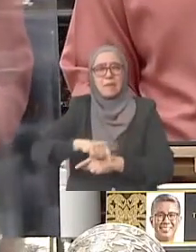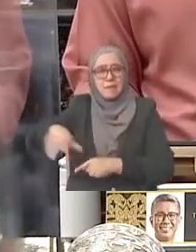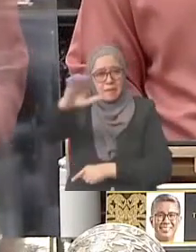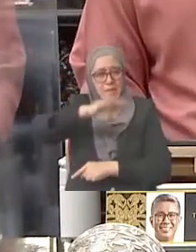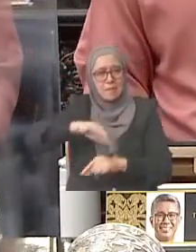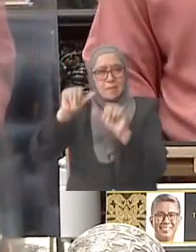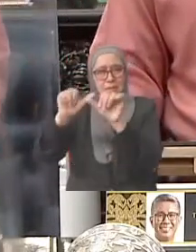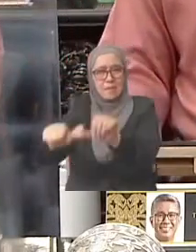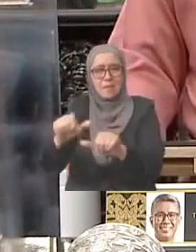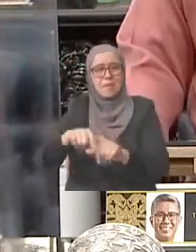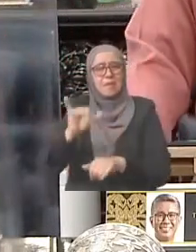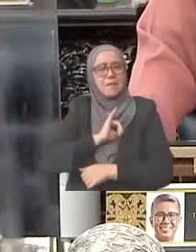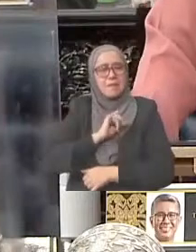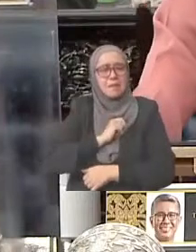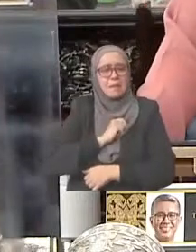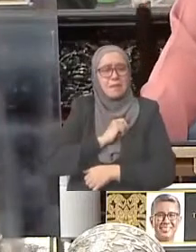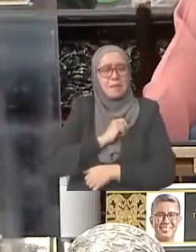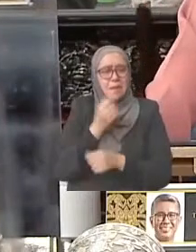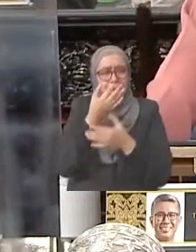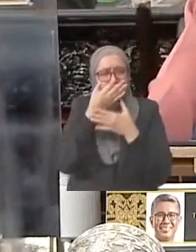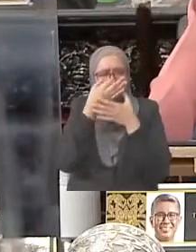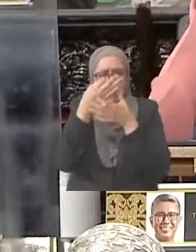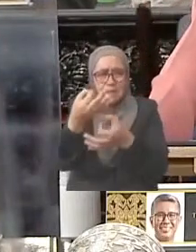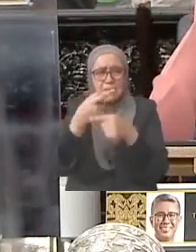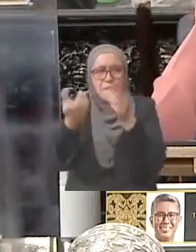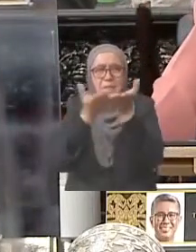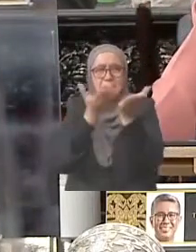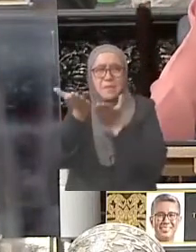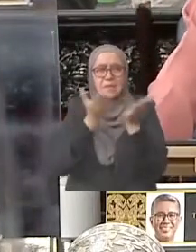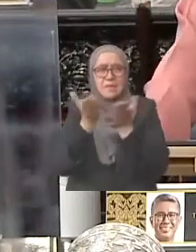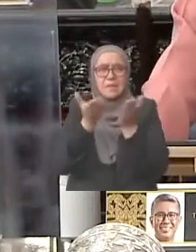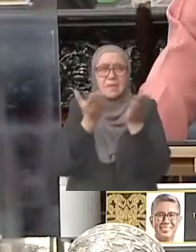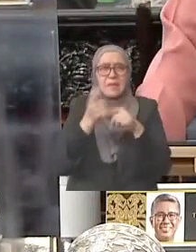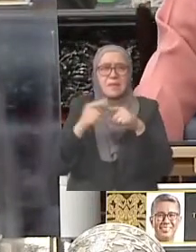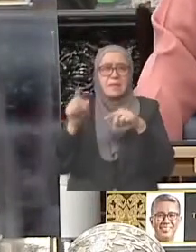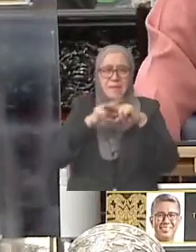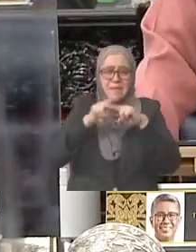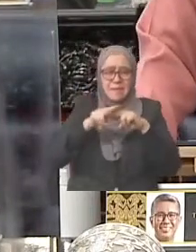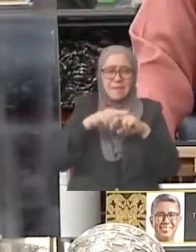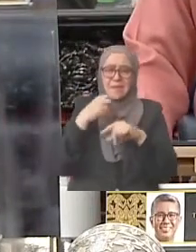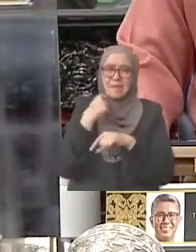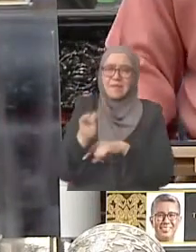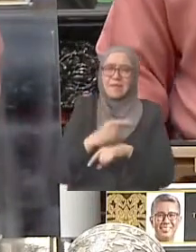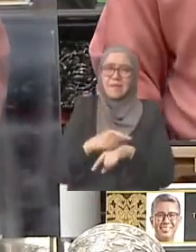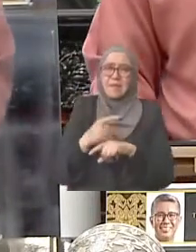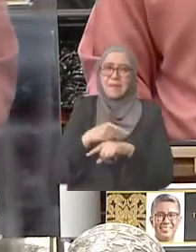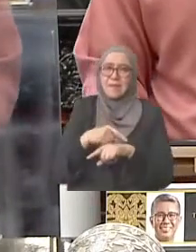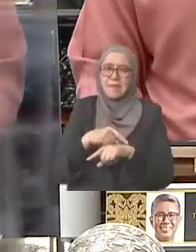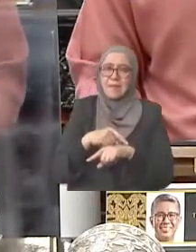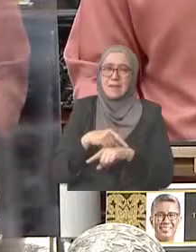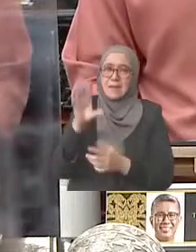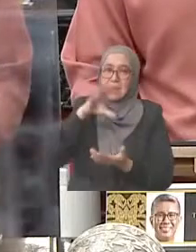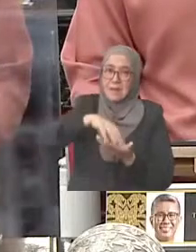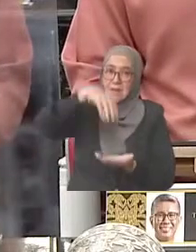tertarik dengan peringatan tren yang kini sedang pula yaitu train to ddabong gabung di club oleh klantan memang merupakan